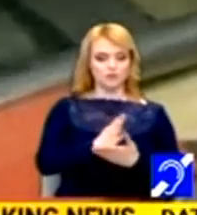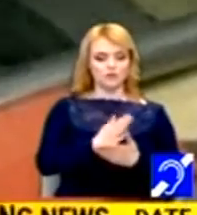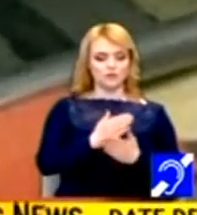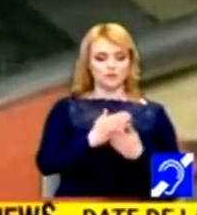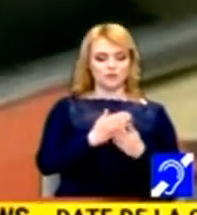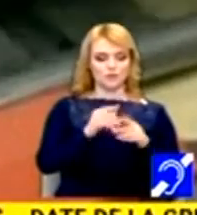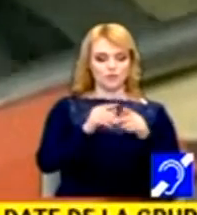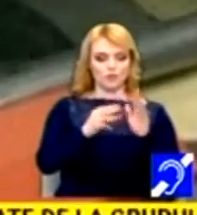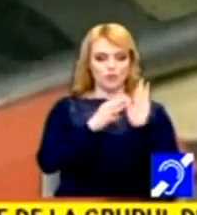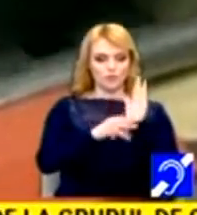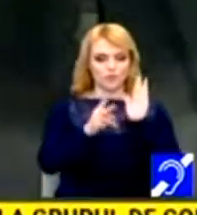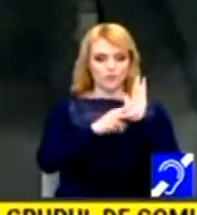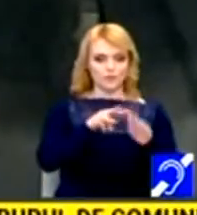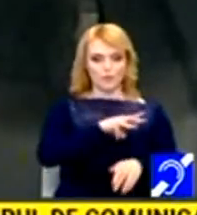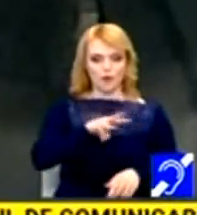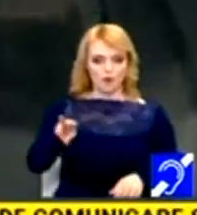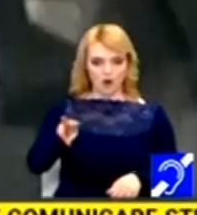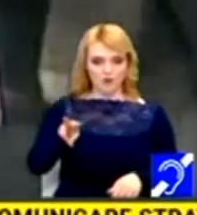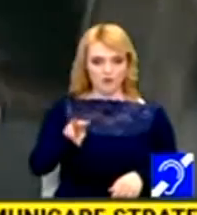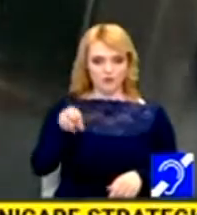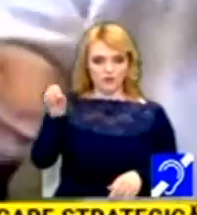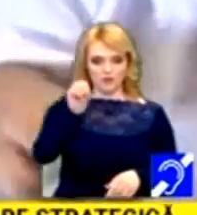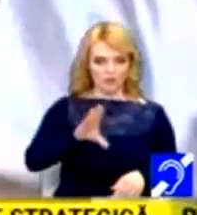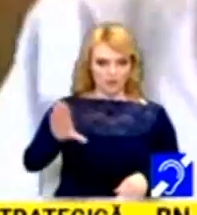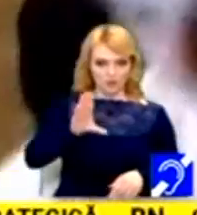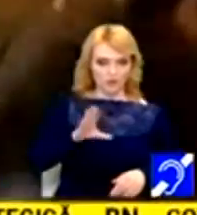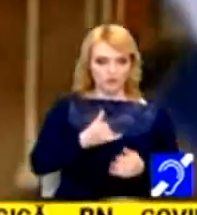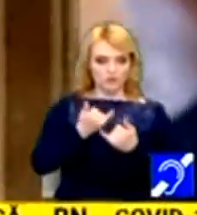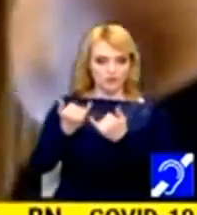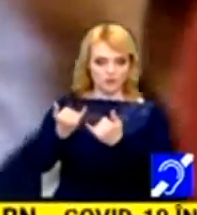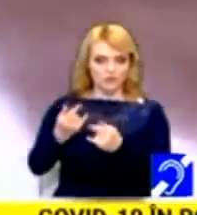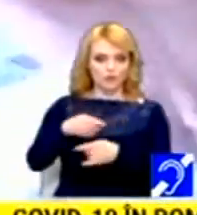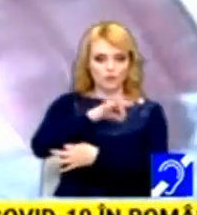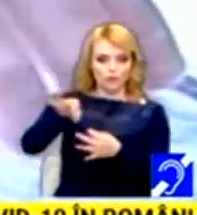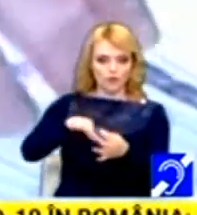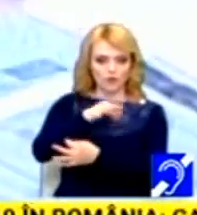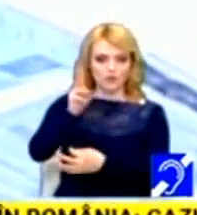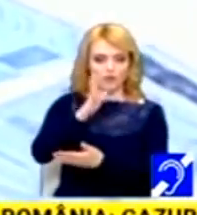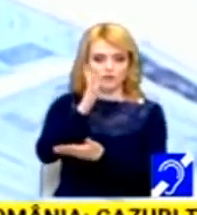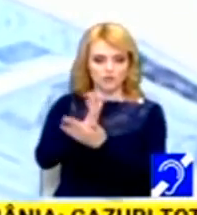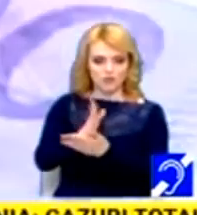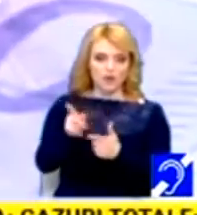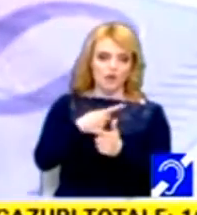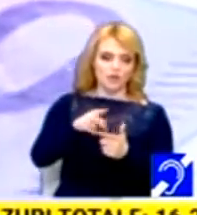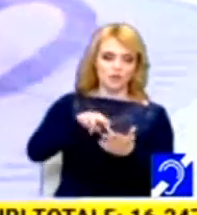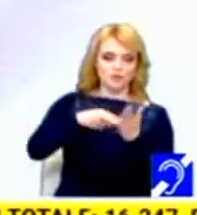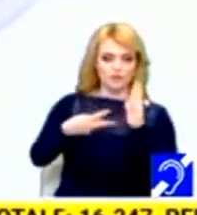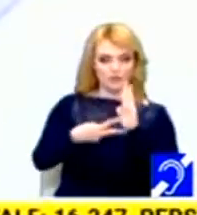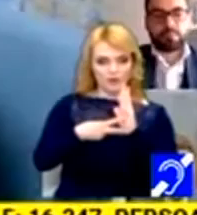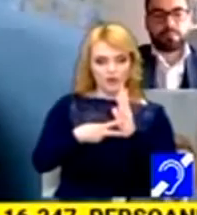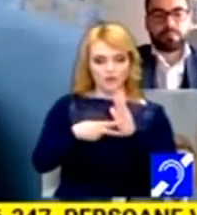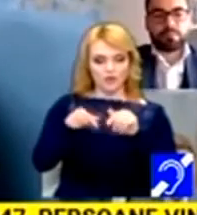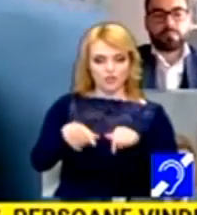milioane reorientate cu proiecte deja existente sau planificate pentru Republica